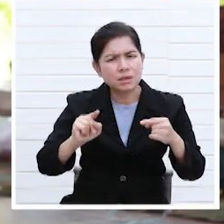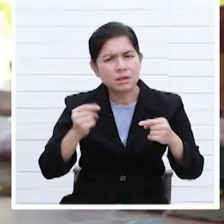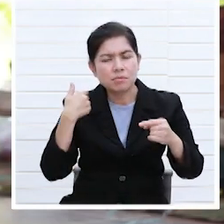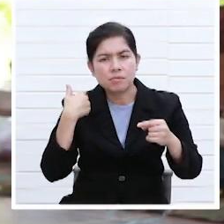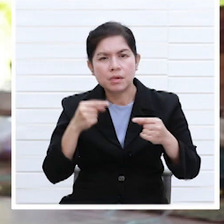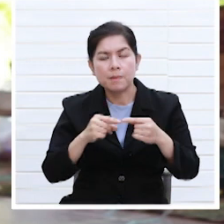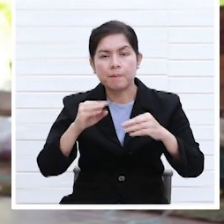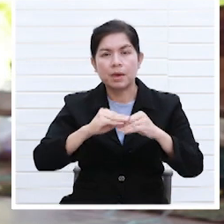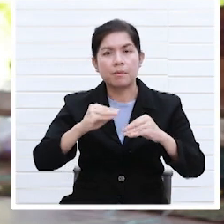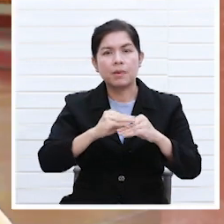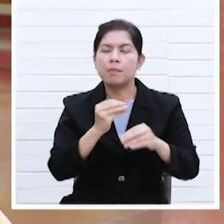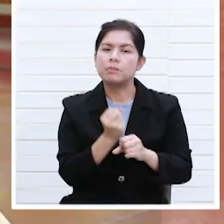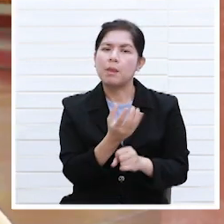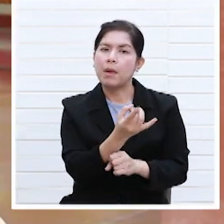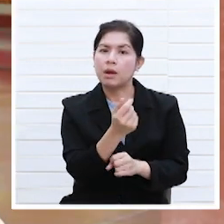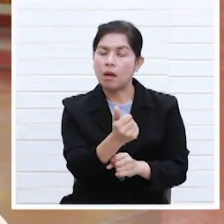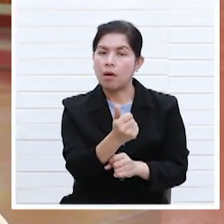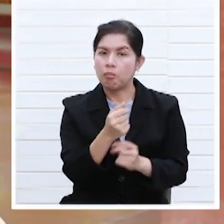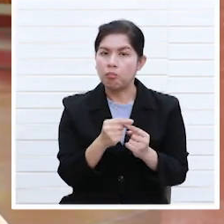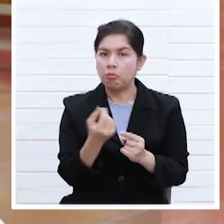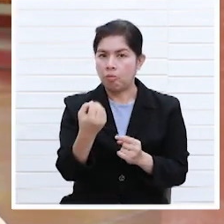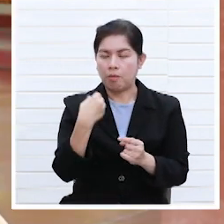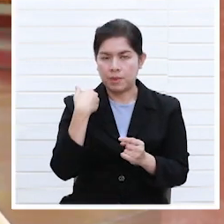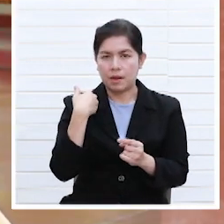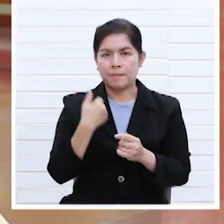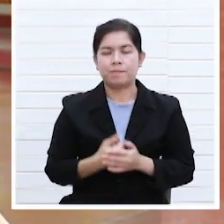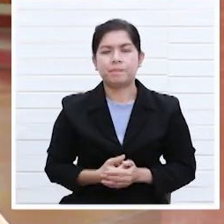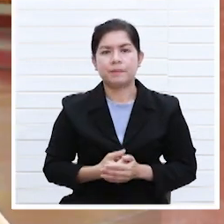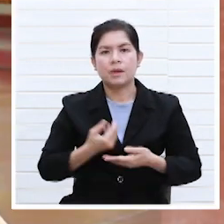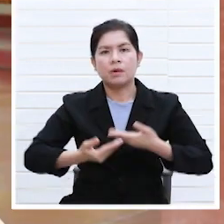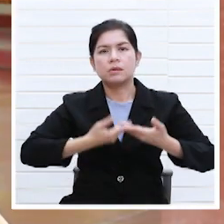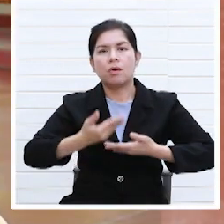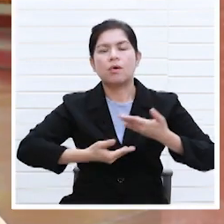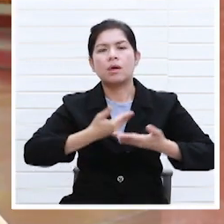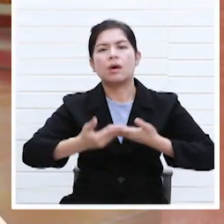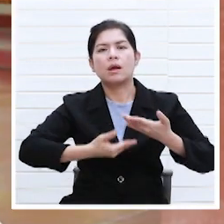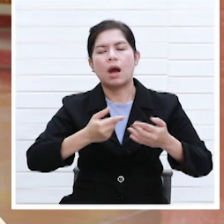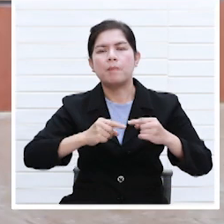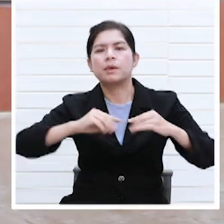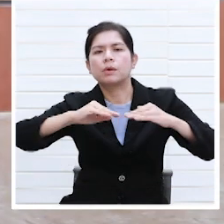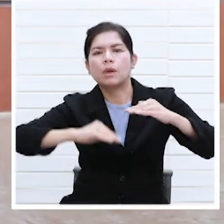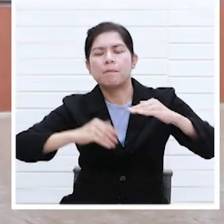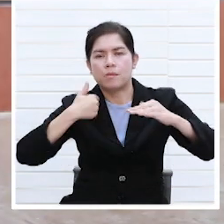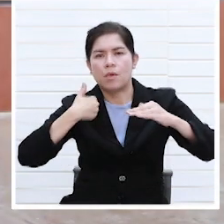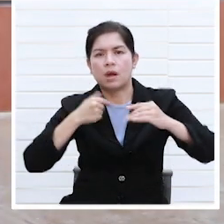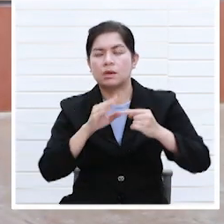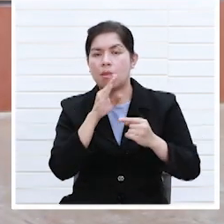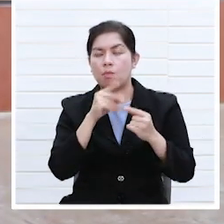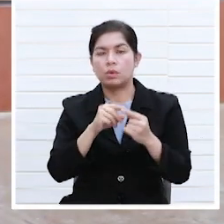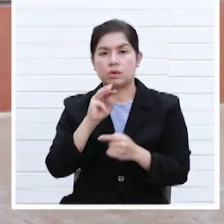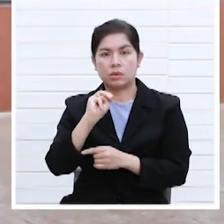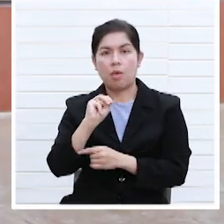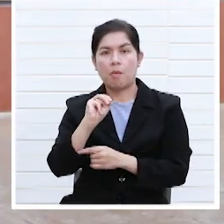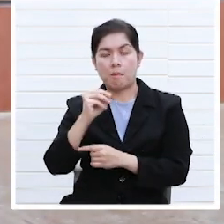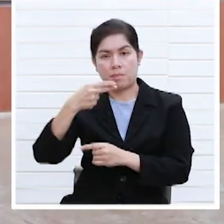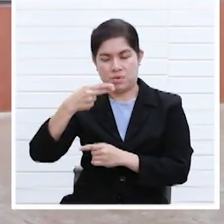าเทียบกับที่เราทำอยู่ทุกวัน ทำได้ต่อนะคะ ทำได้อีกเหรอ เพราะว่าราคามันไม่ได้สูงเหมือนมัดหมี่ถ้ามัดหมี่นี้ราคาสูง